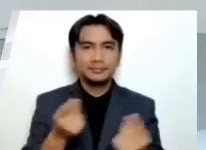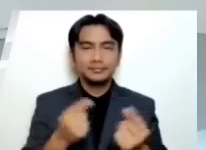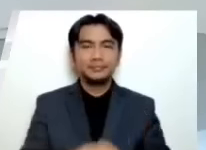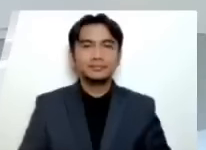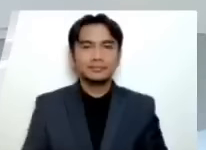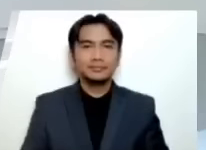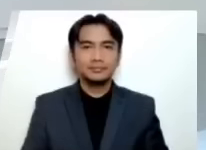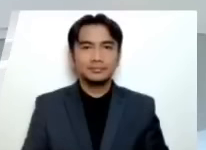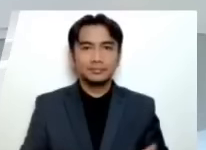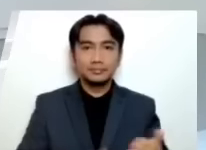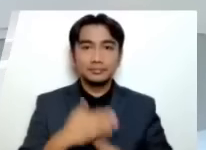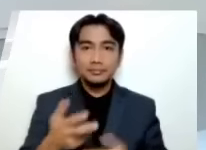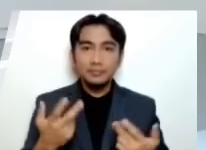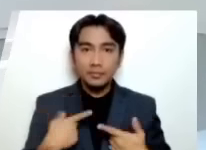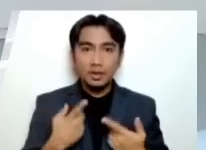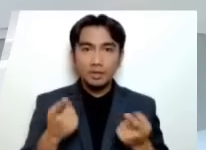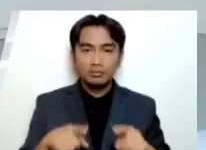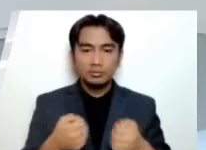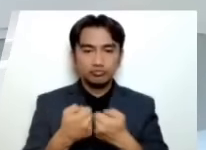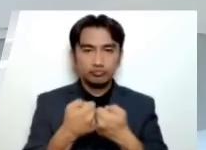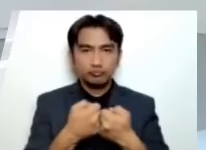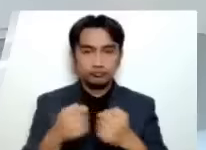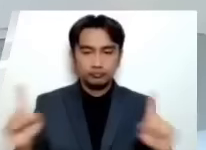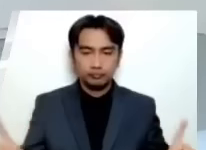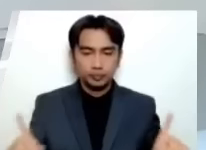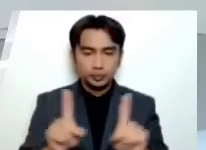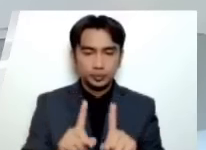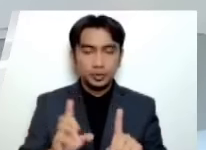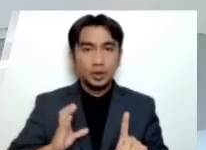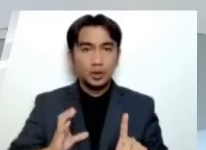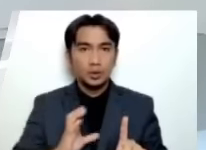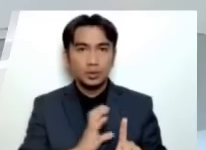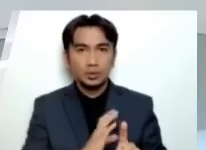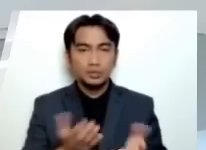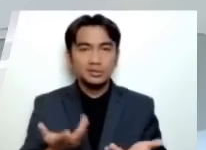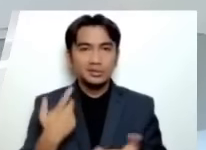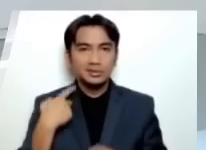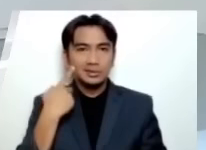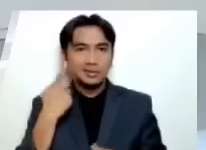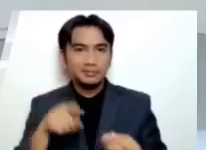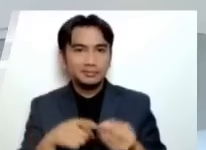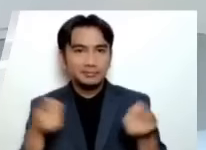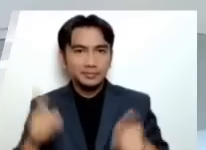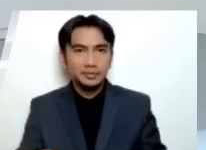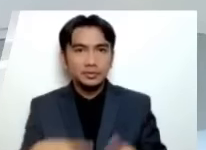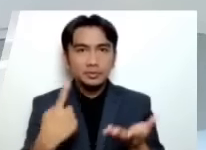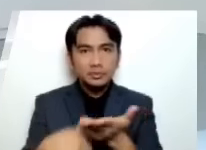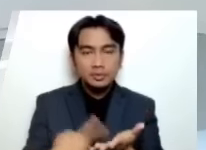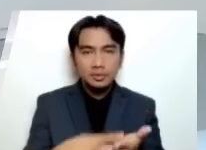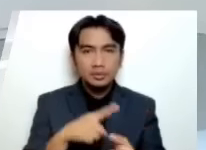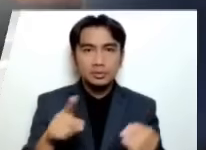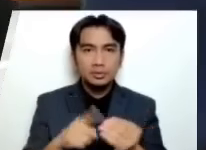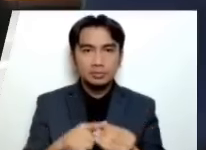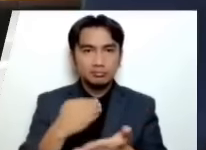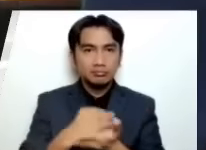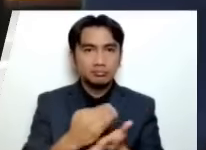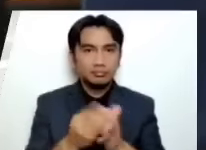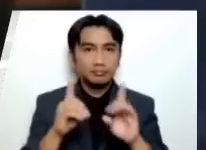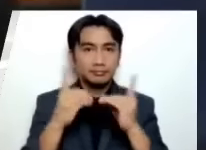Nagkaagawa ng mikropono ang ilang kongresista sa plenaryo ng Kamara sa gitna ng pagtalakay sa budget ng Department of Health.